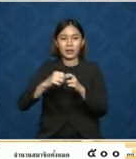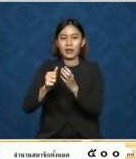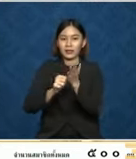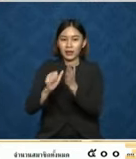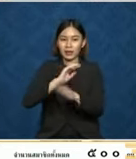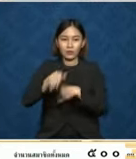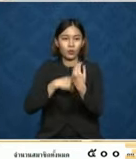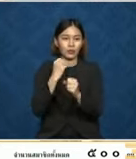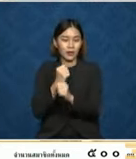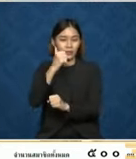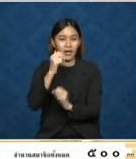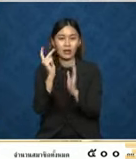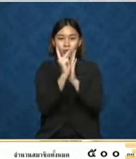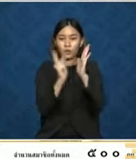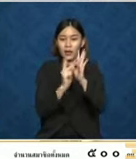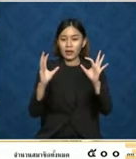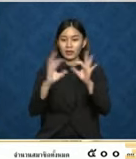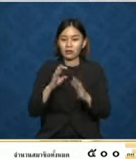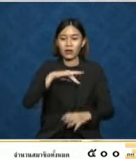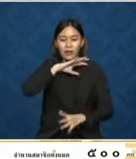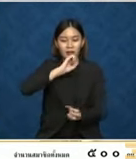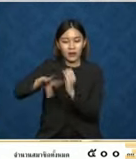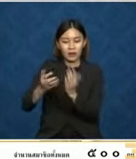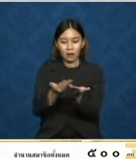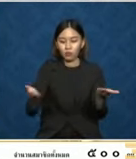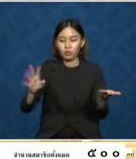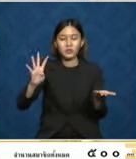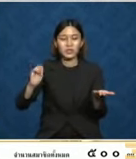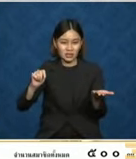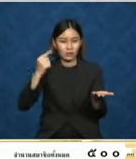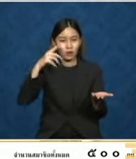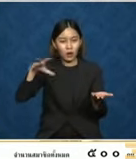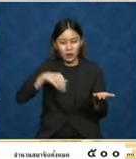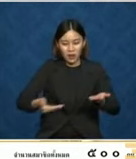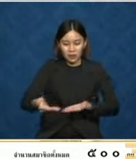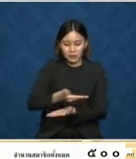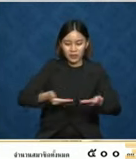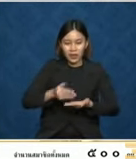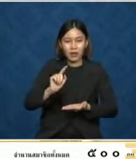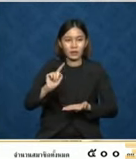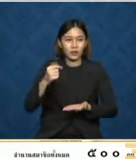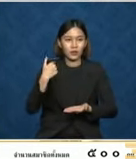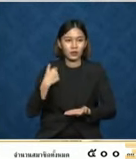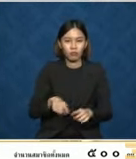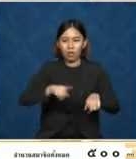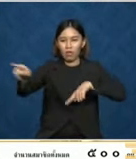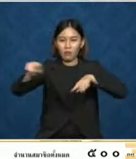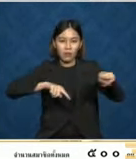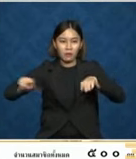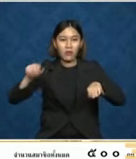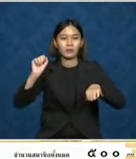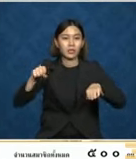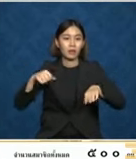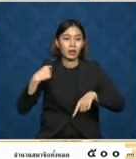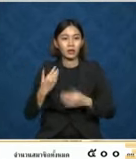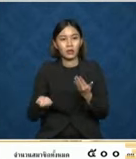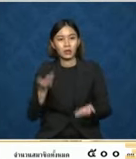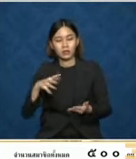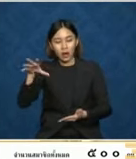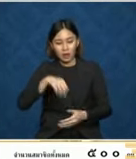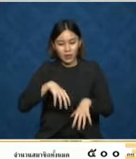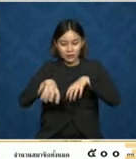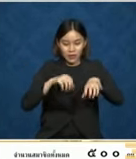านี้ได้การมีกฎหมายเกี่ยวกับขยะถึง40ฉบับนั้นก็ควรจะต้องเอามาพิจารณาว่ามันคนไปคนละทางกันหรือเปล่าหรือสามารถนำม